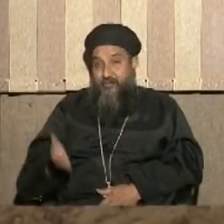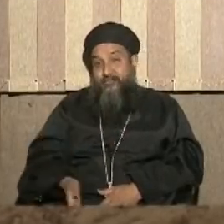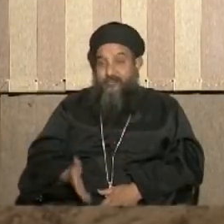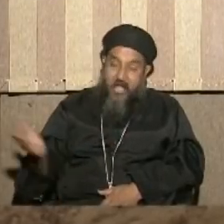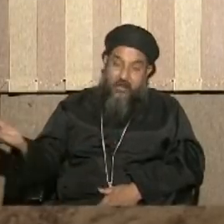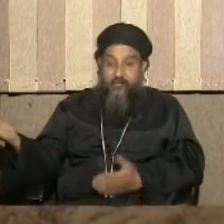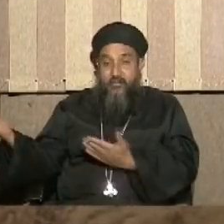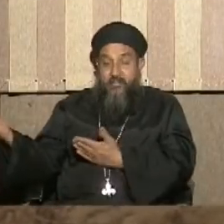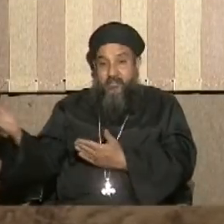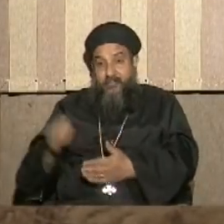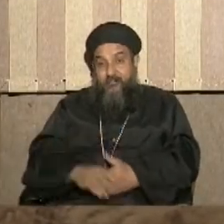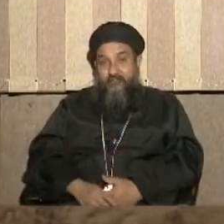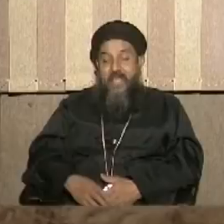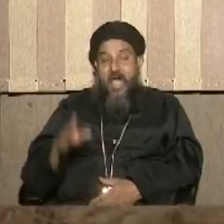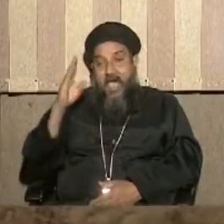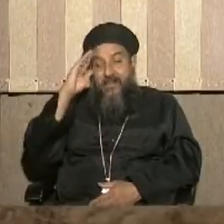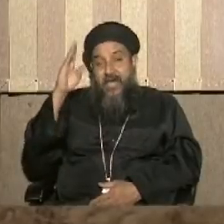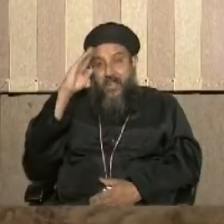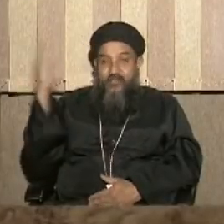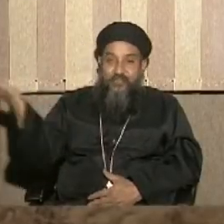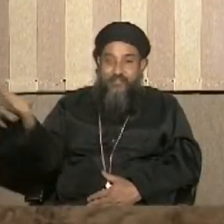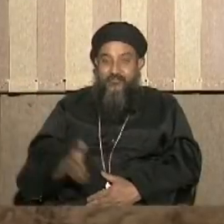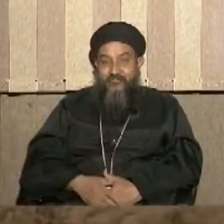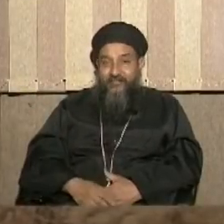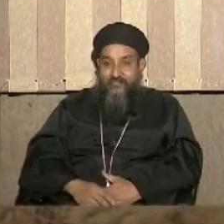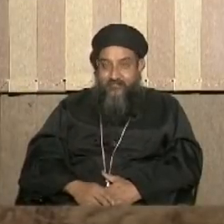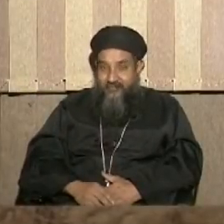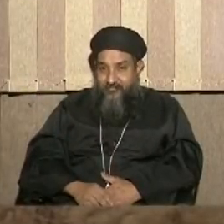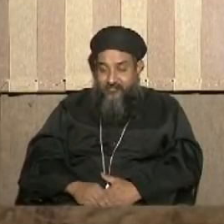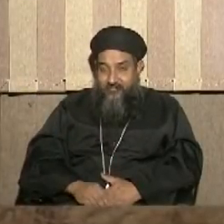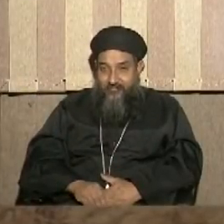اتفضلوا يا جماعة اتفضلوا. يا مرحب يا مرحب.